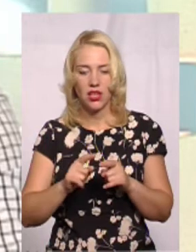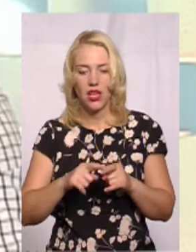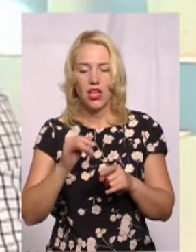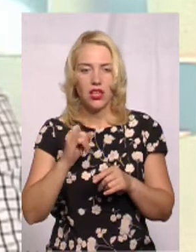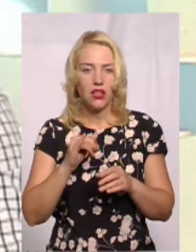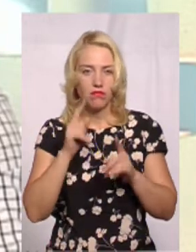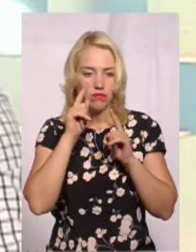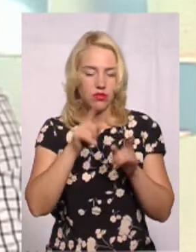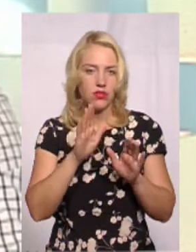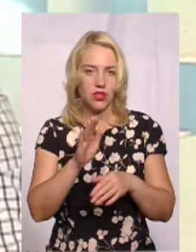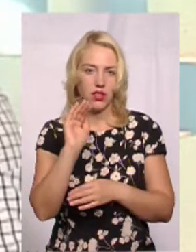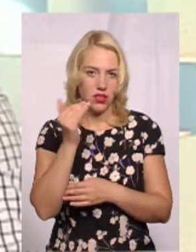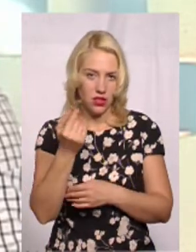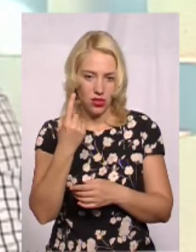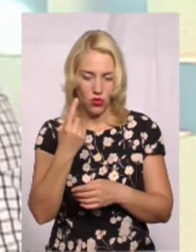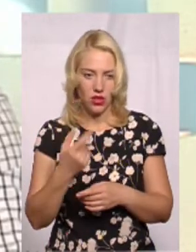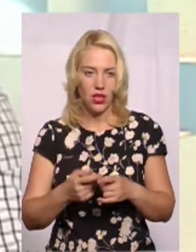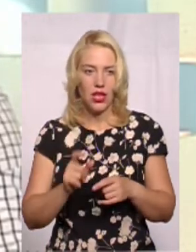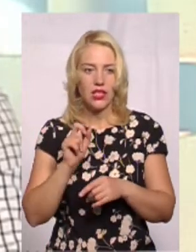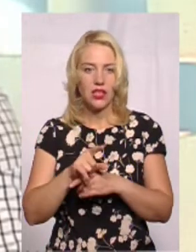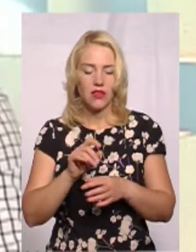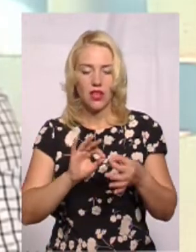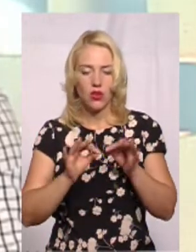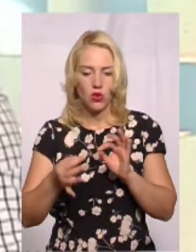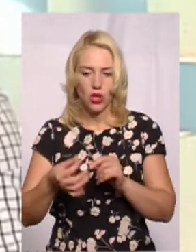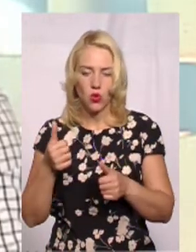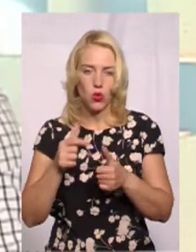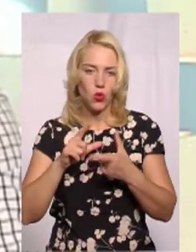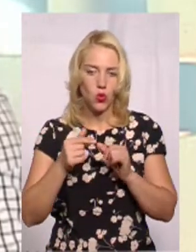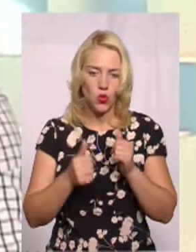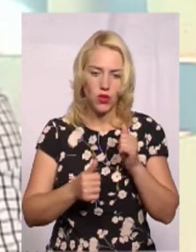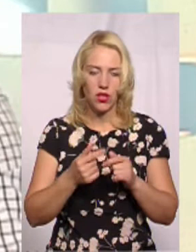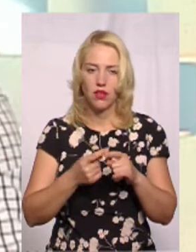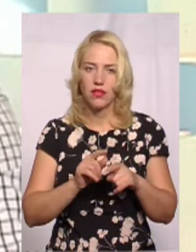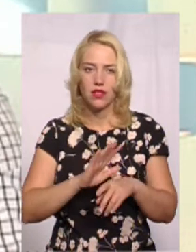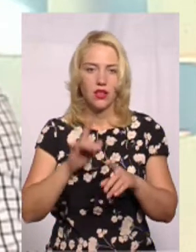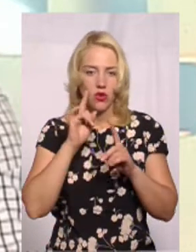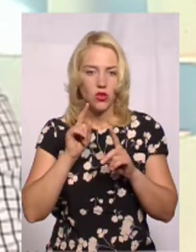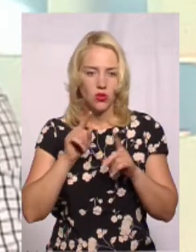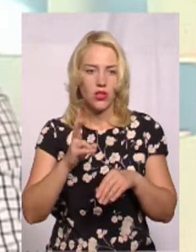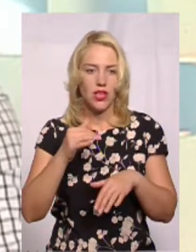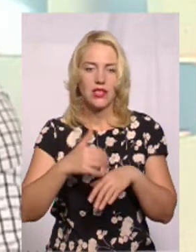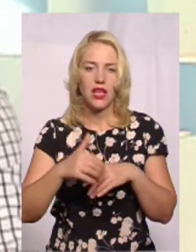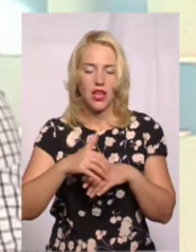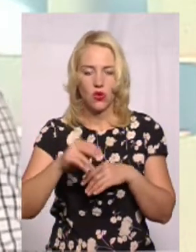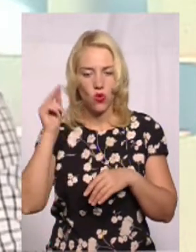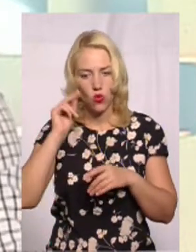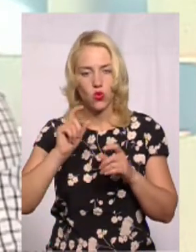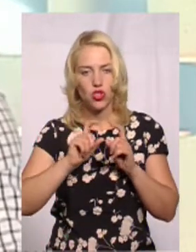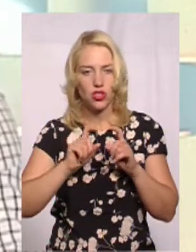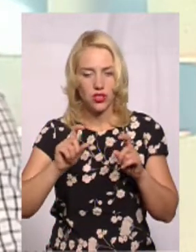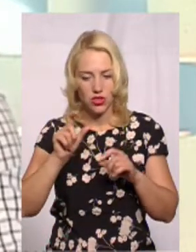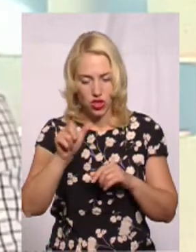з однією дитиною. Та і завдання олімпіад, турнірів, манів, конкурсів не орієнтуються на середнього учня чи на шкільну